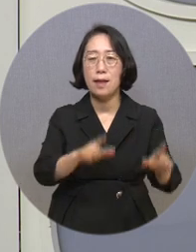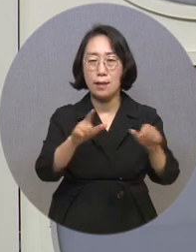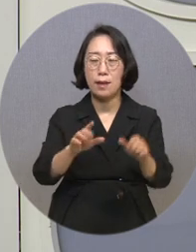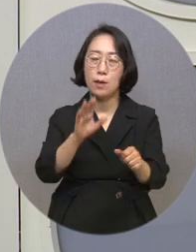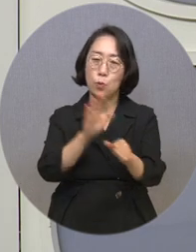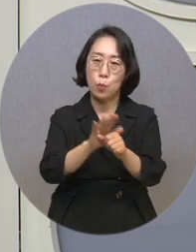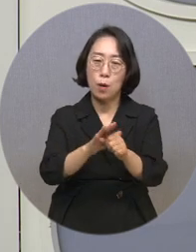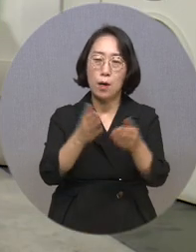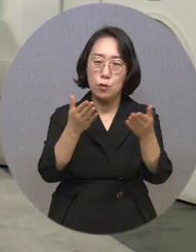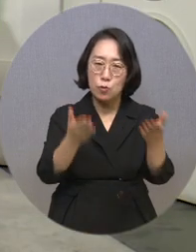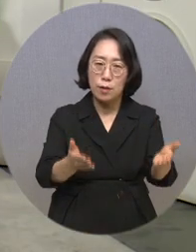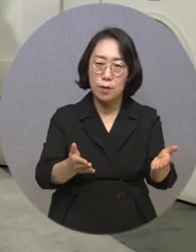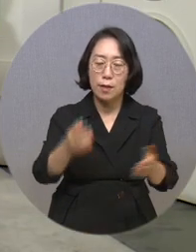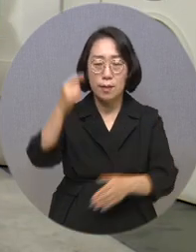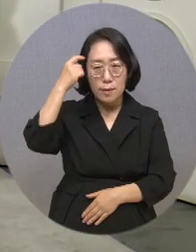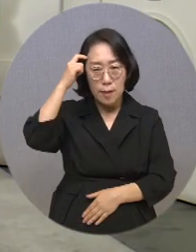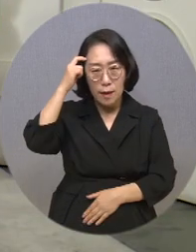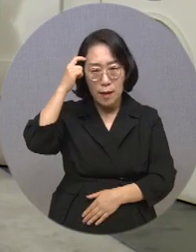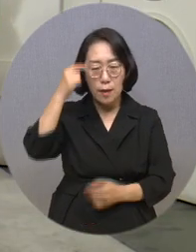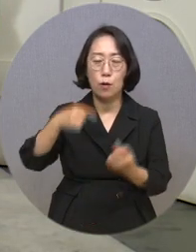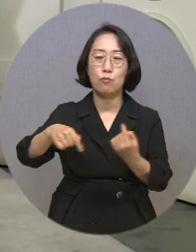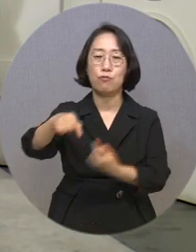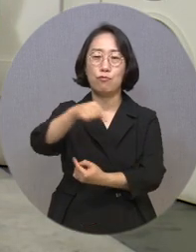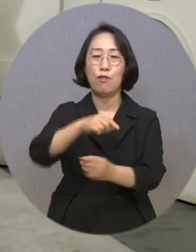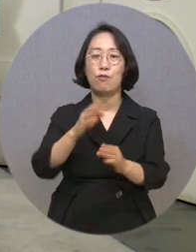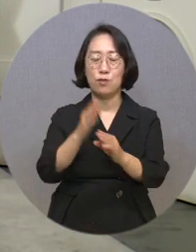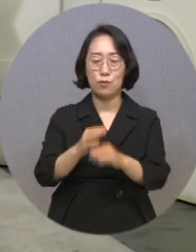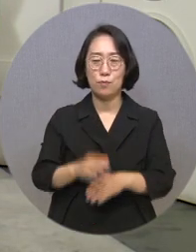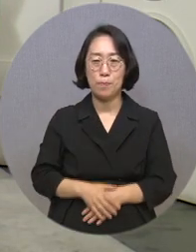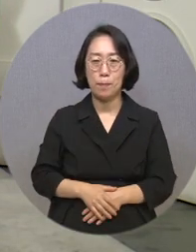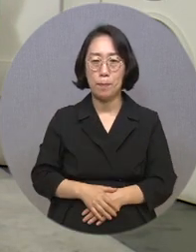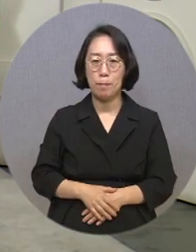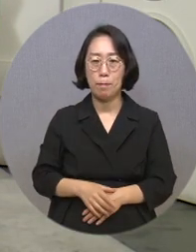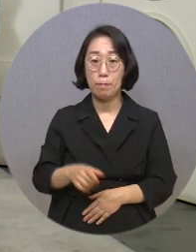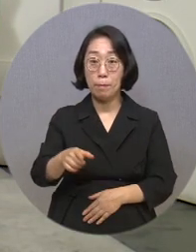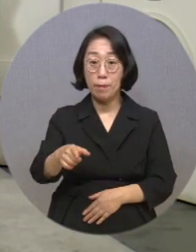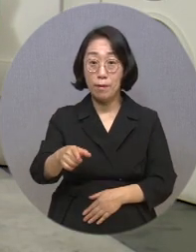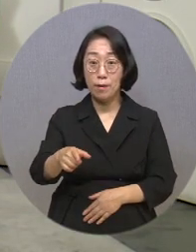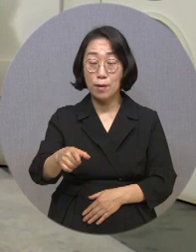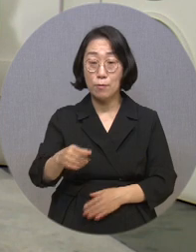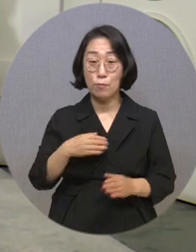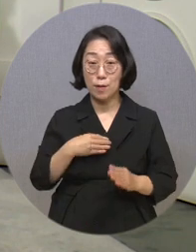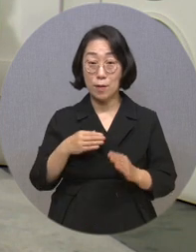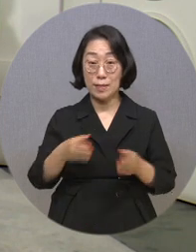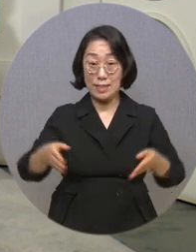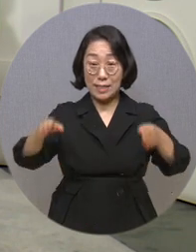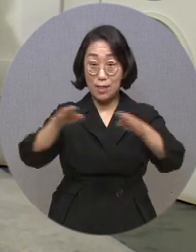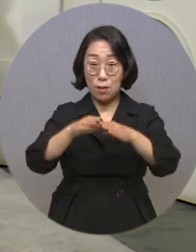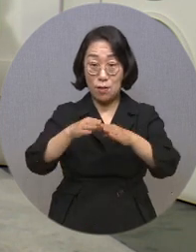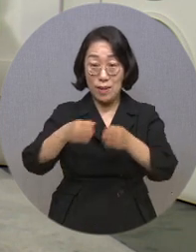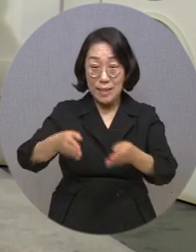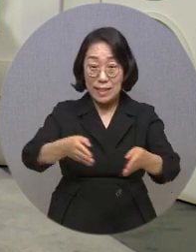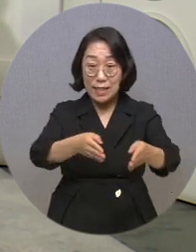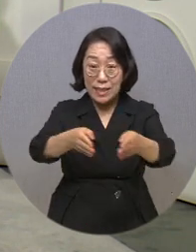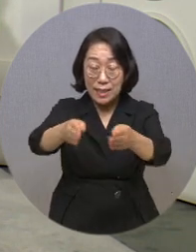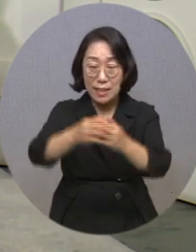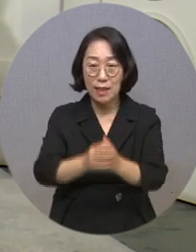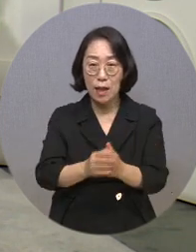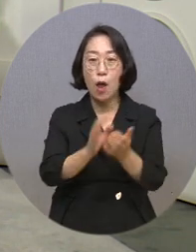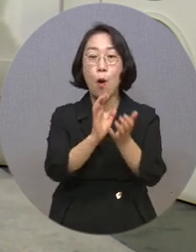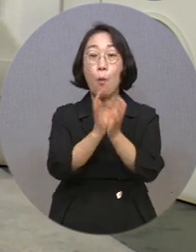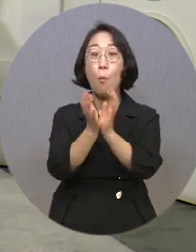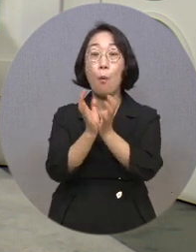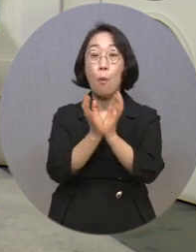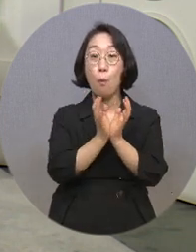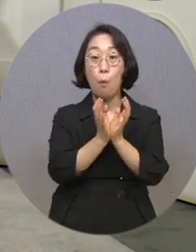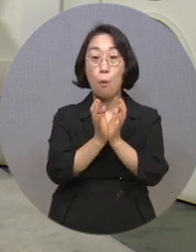하고 운영을 하고 있어요. 저희들이 그 실버랜드 오는 길이 벚꽃 터널이거든요. 아. 그래서 마지막 오시는